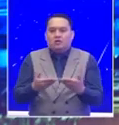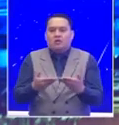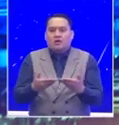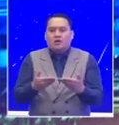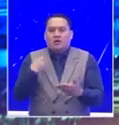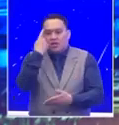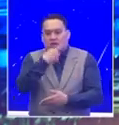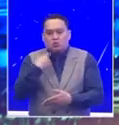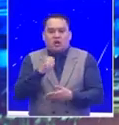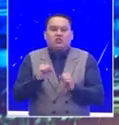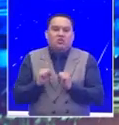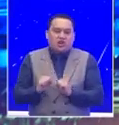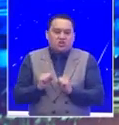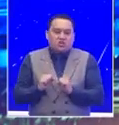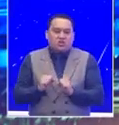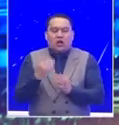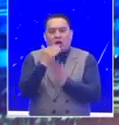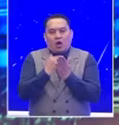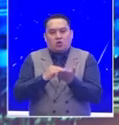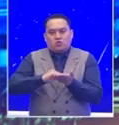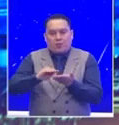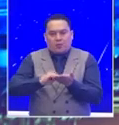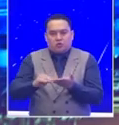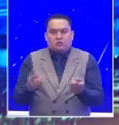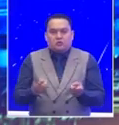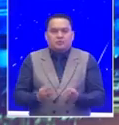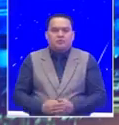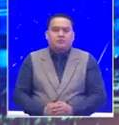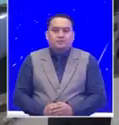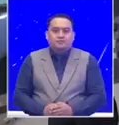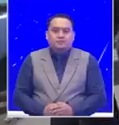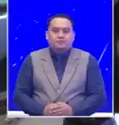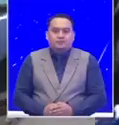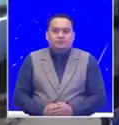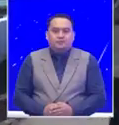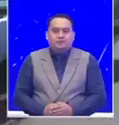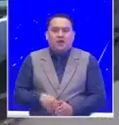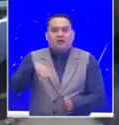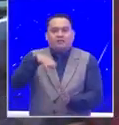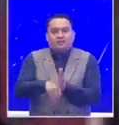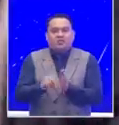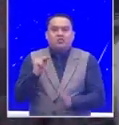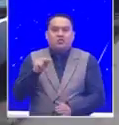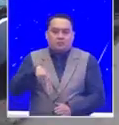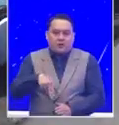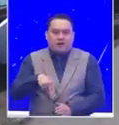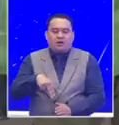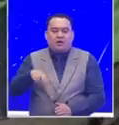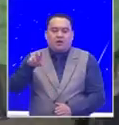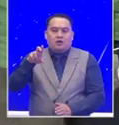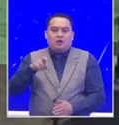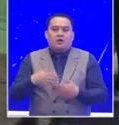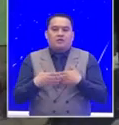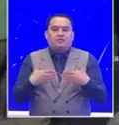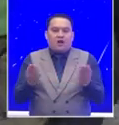средств индивидуальной защиты и заполнить анкетные данные. С момента внедрения чрезвычайного положения даже ворота